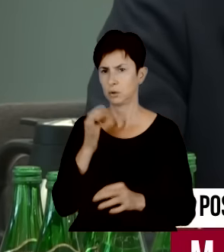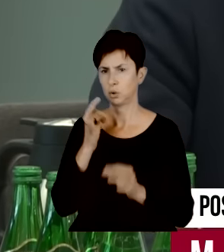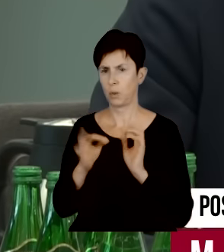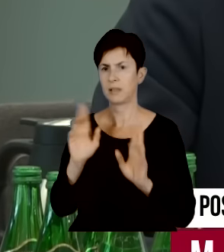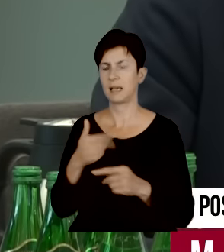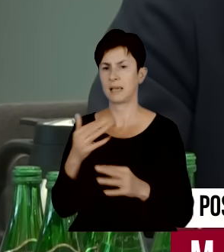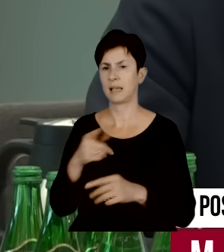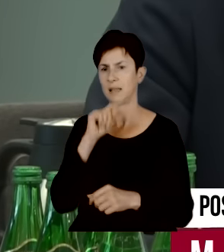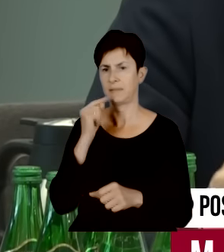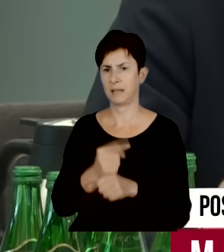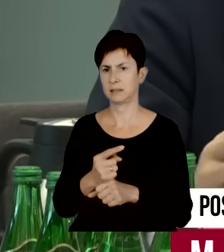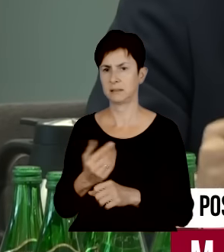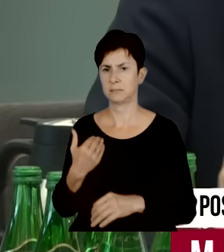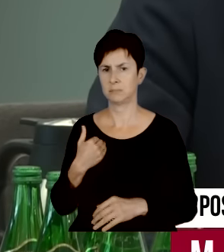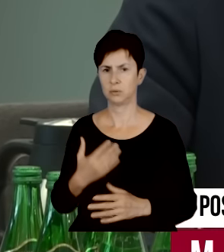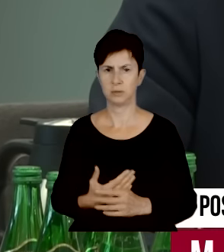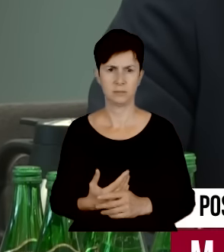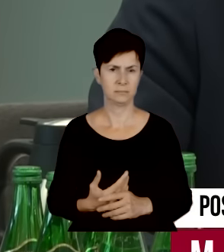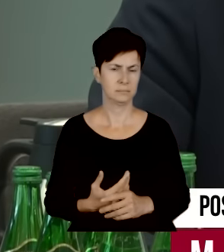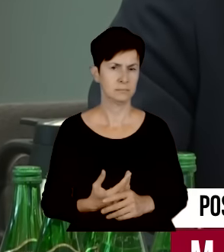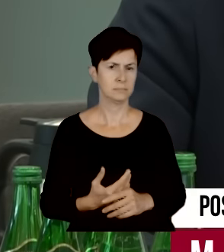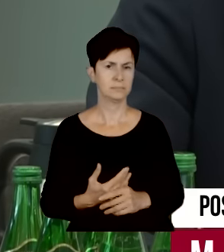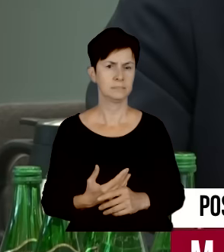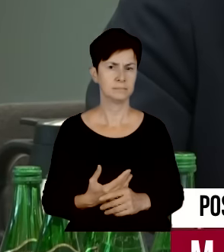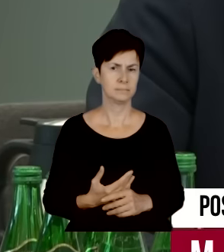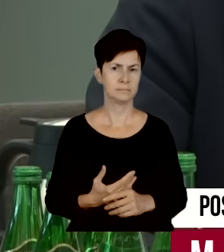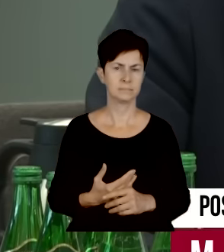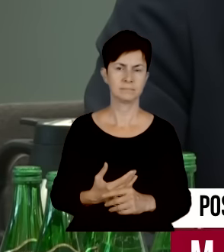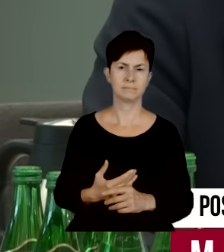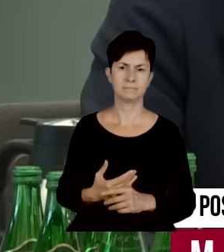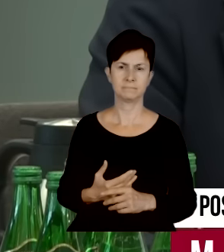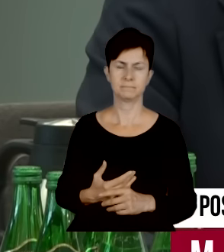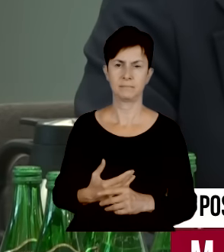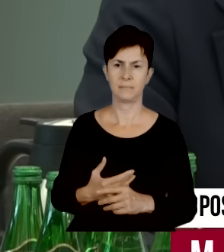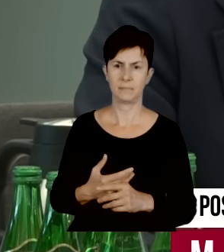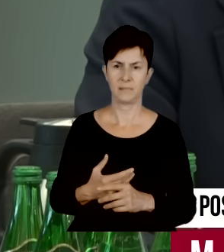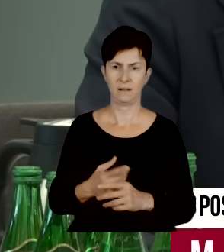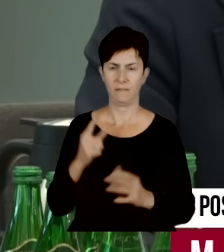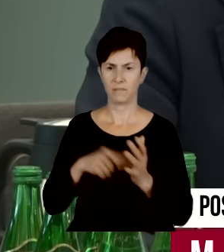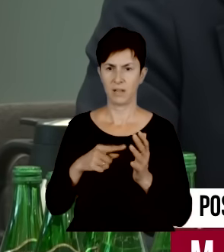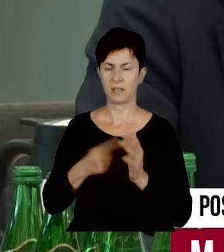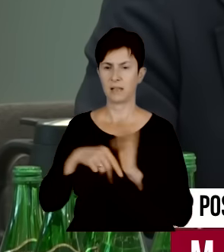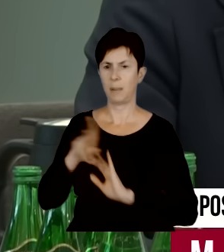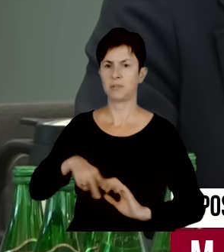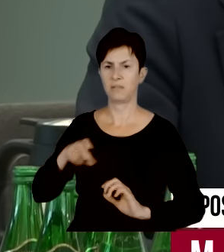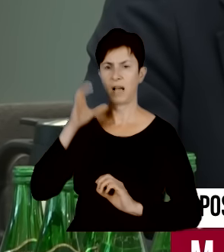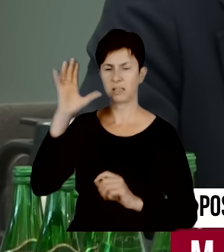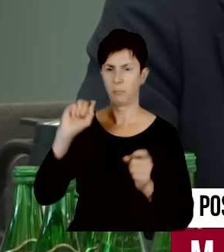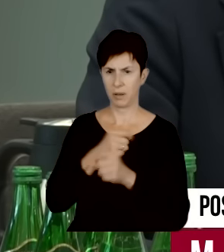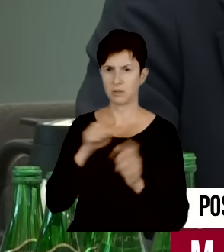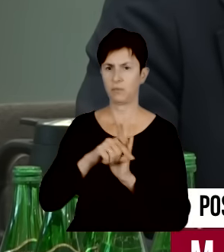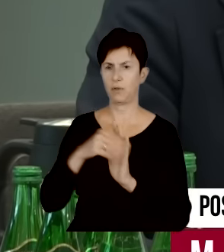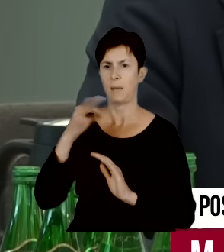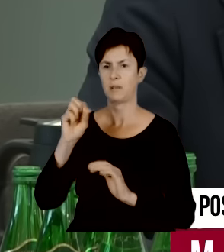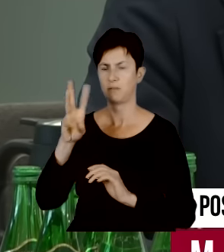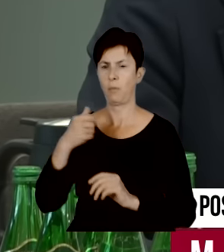wydawał pan tą decyzję to co wówczas Wówczas zabezpieczył pan dla Ministerstwa aktywów państwowych i MSW